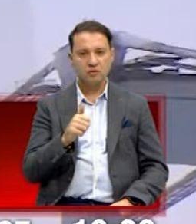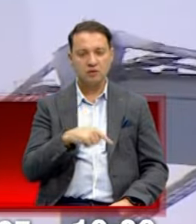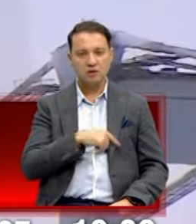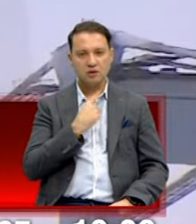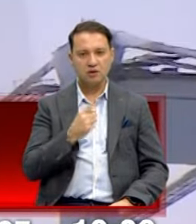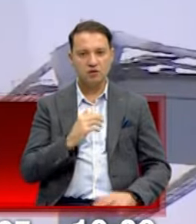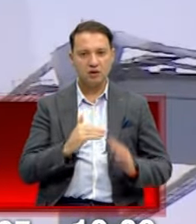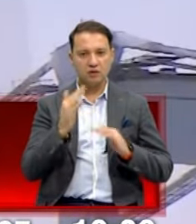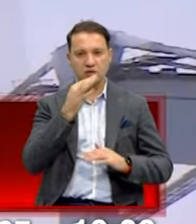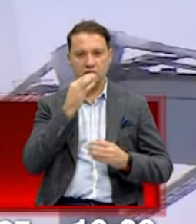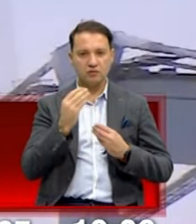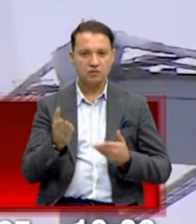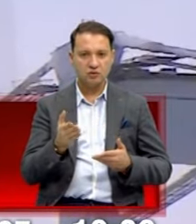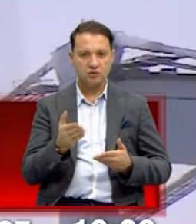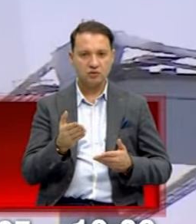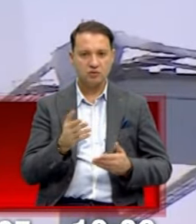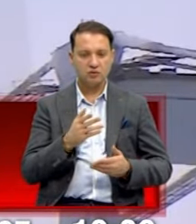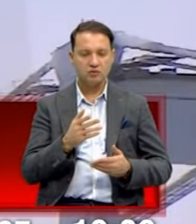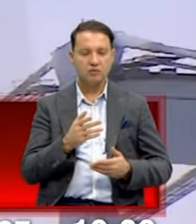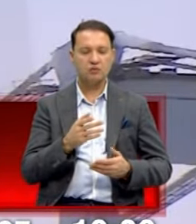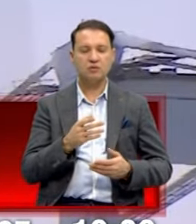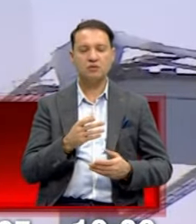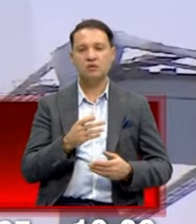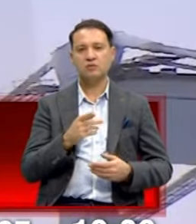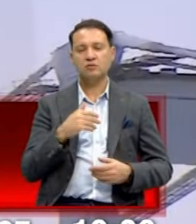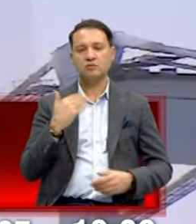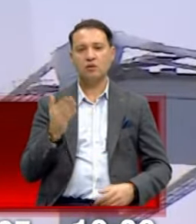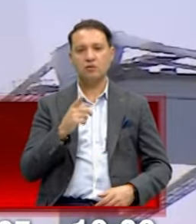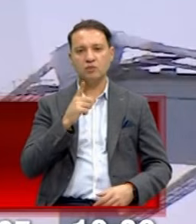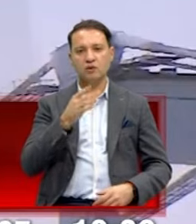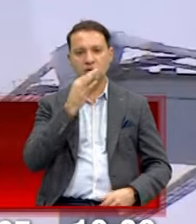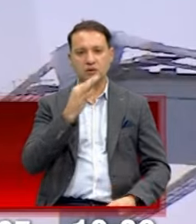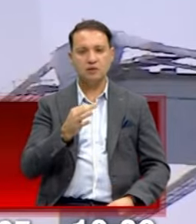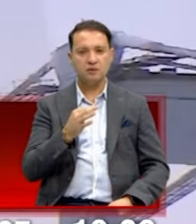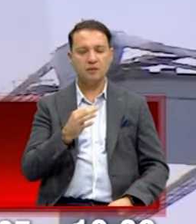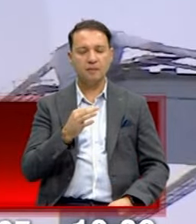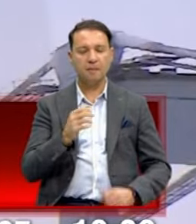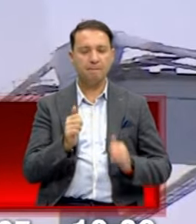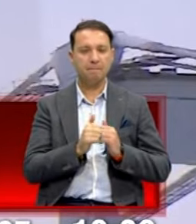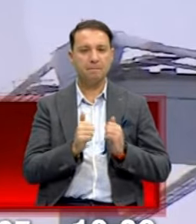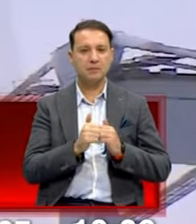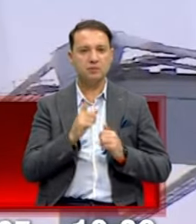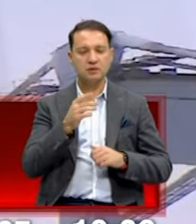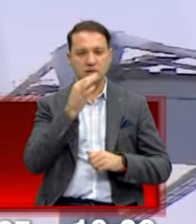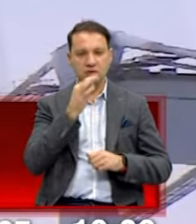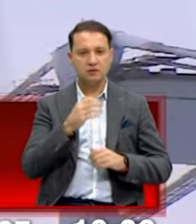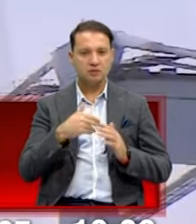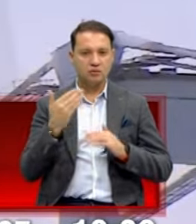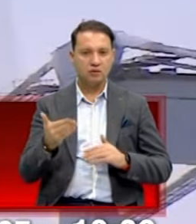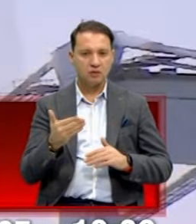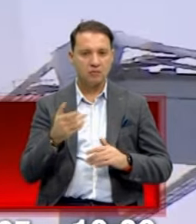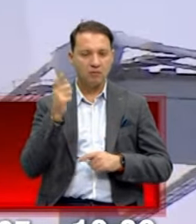kapasite artışı izni verilmiştir. Bu izinle beraber bu izinin